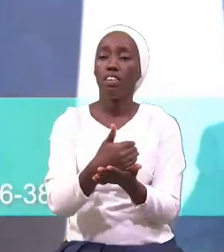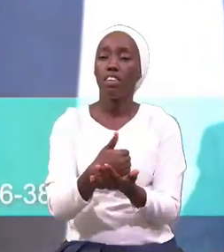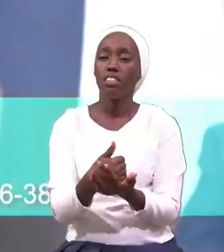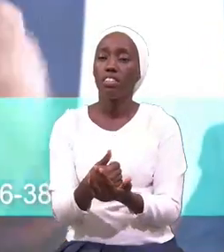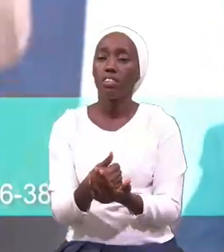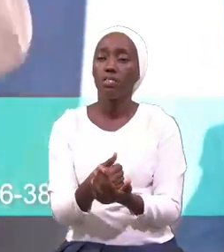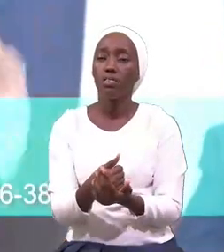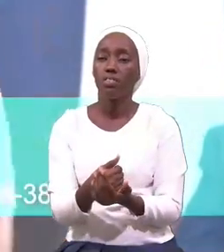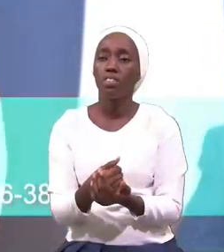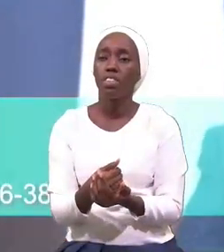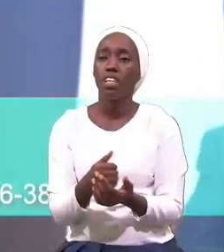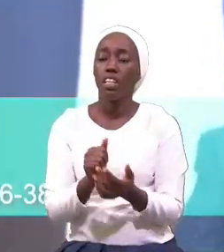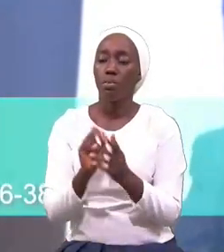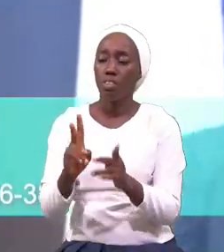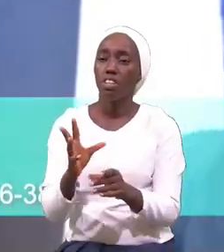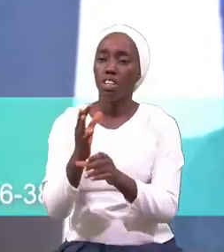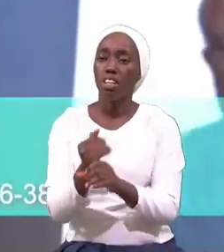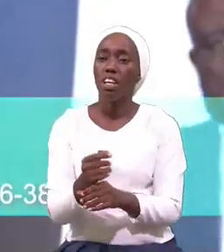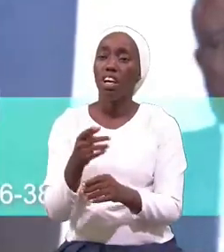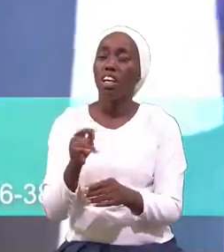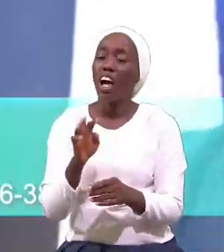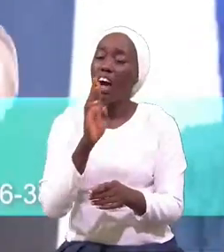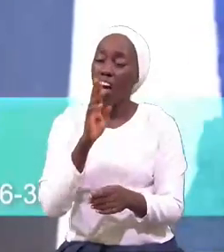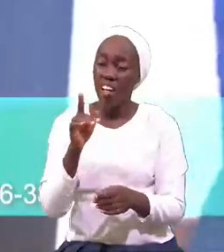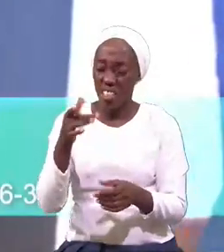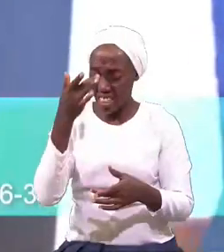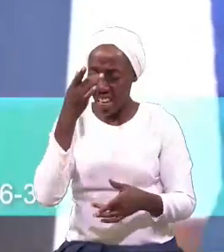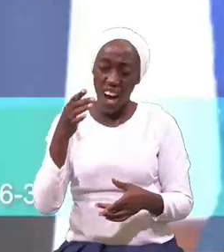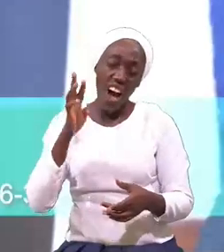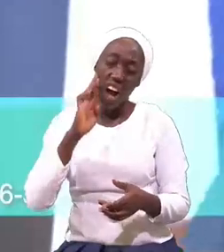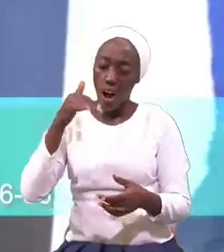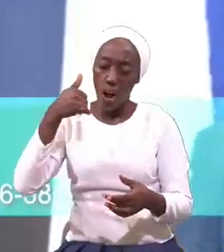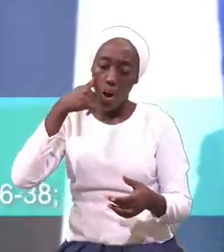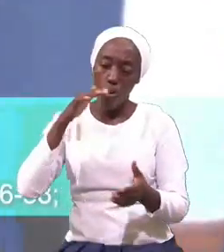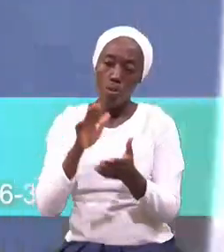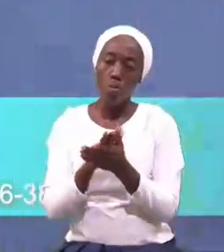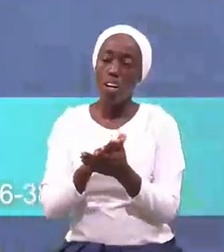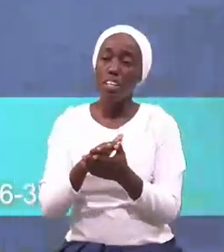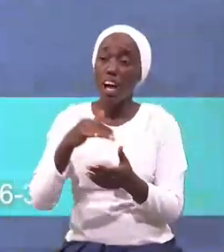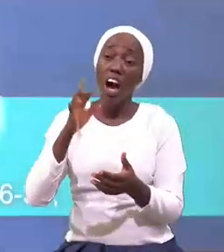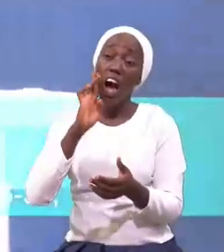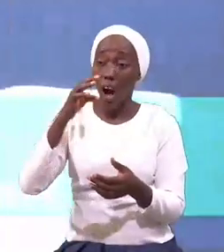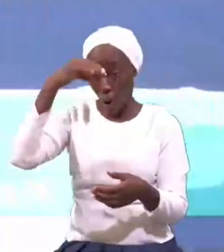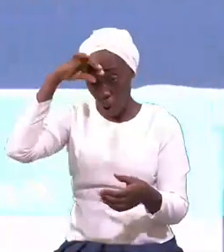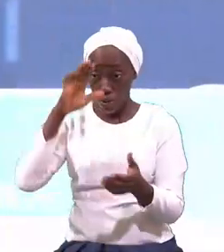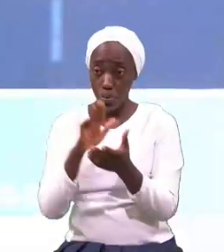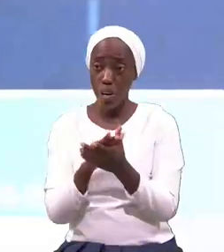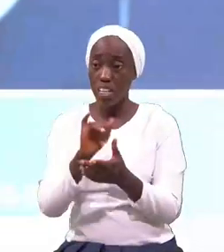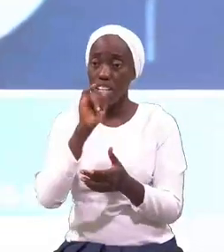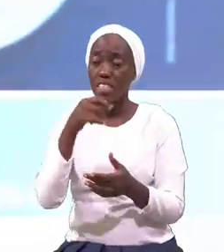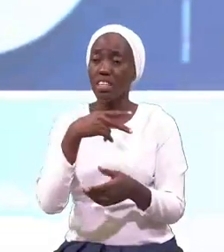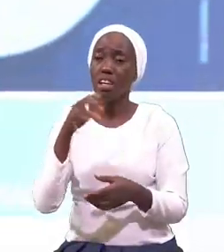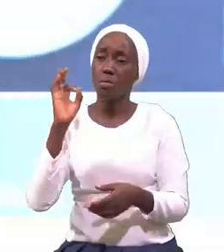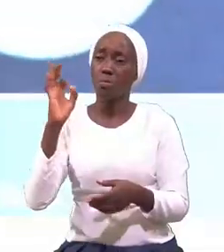Regarde cette personne qui est malade. Son mari est un pasteur. Et on t'appelle. Viens prier pour